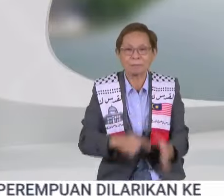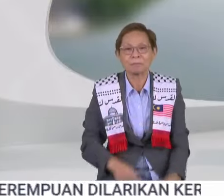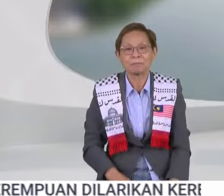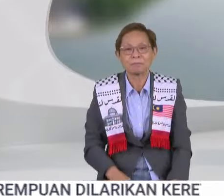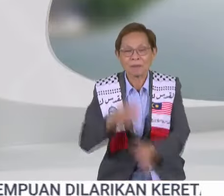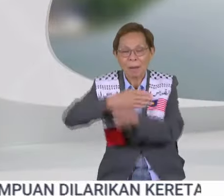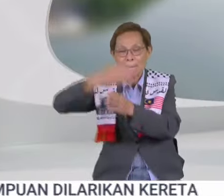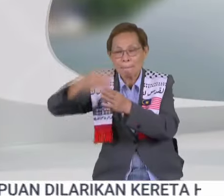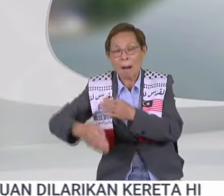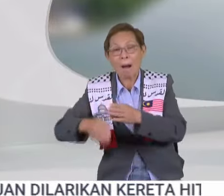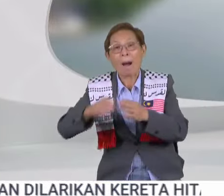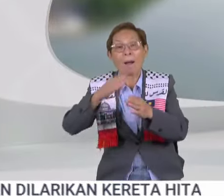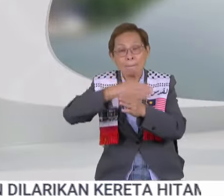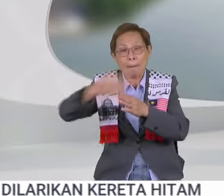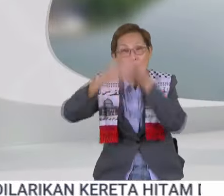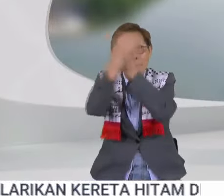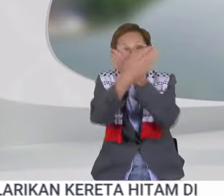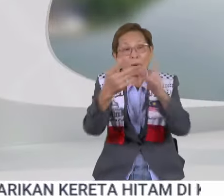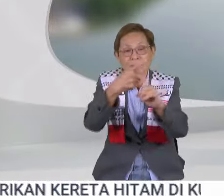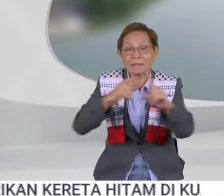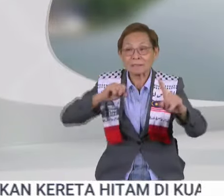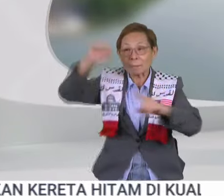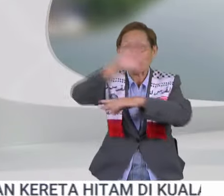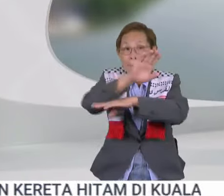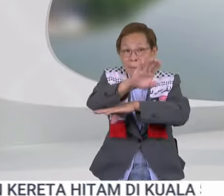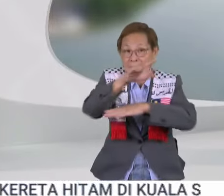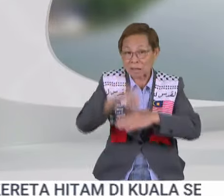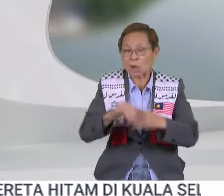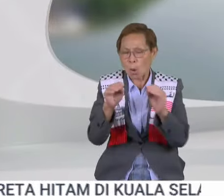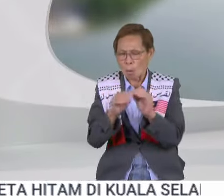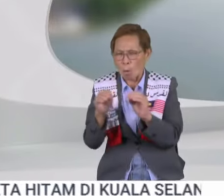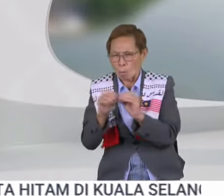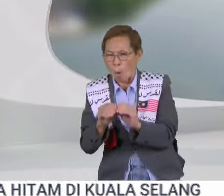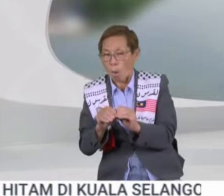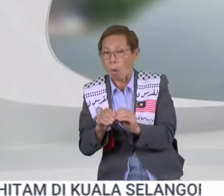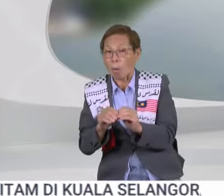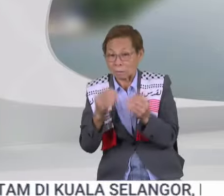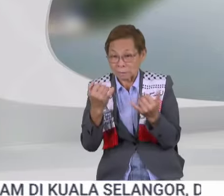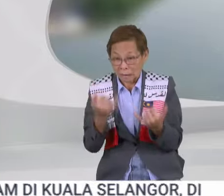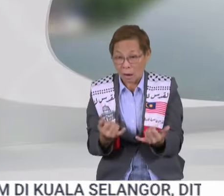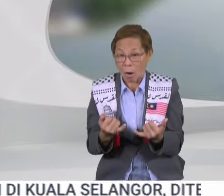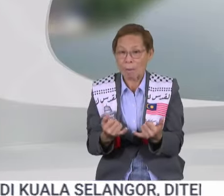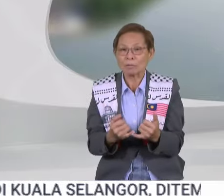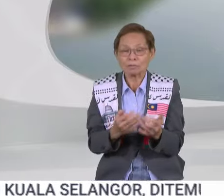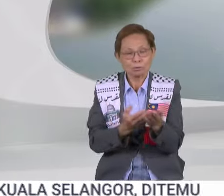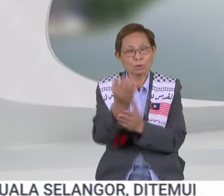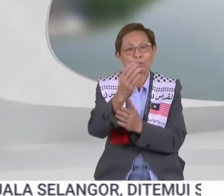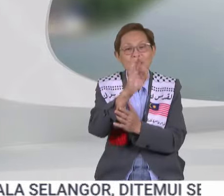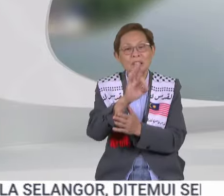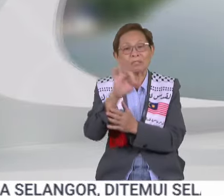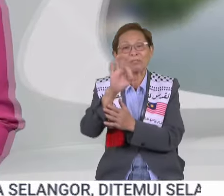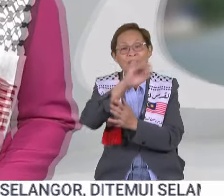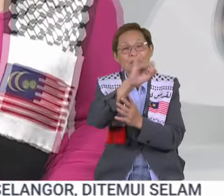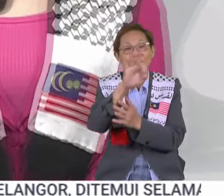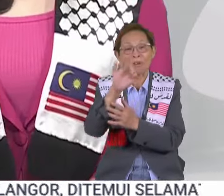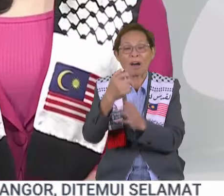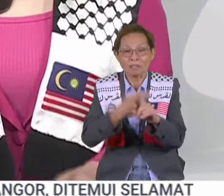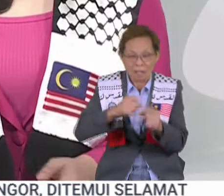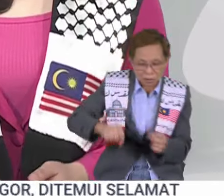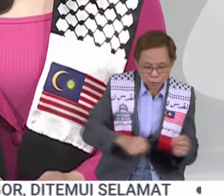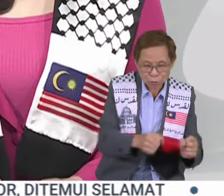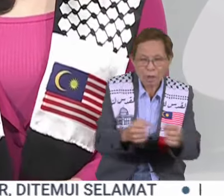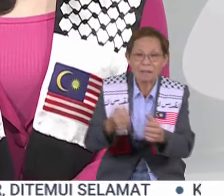Baik, sekian perkongsian dari Sabah untuk petang ini. Untuk lebih banyak perkembangan semasa, teruskan bersama Ifah dari Sungai hingga ke Segara